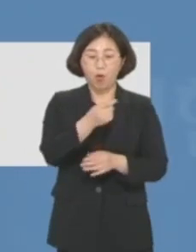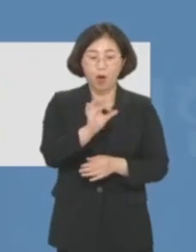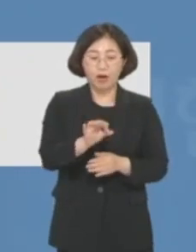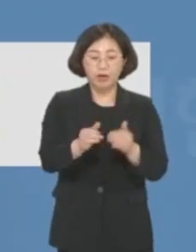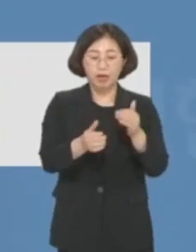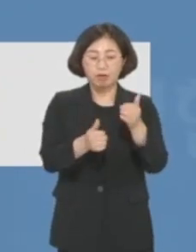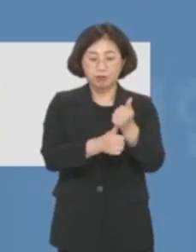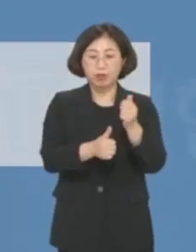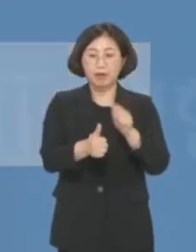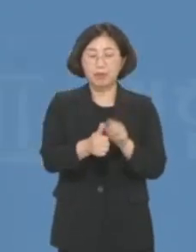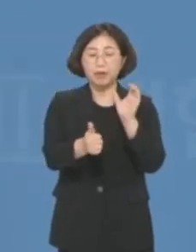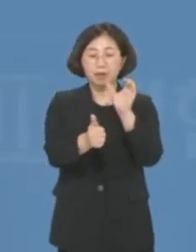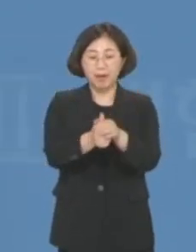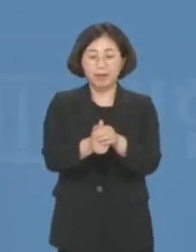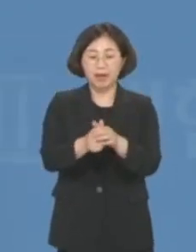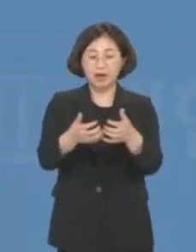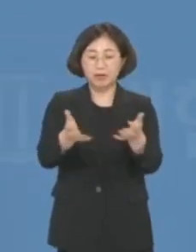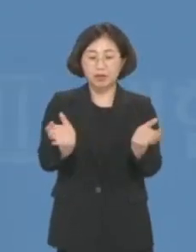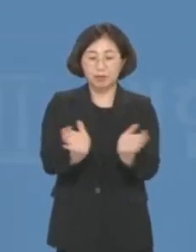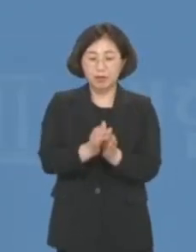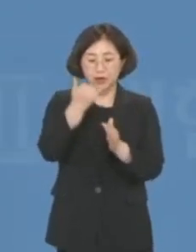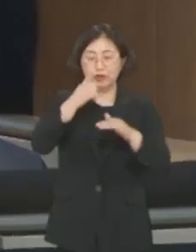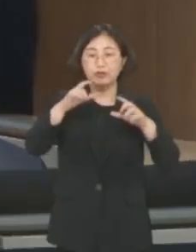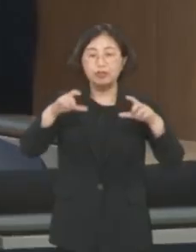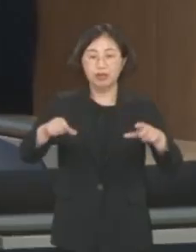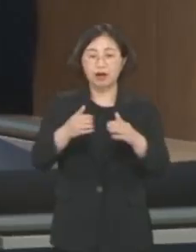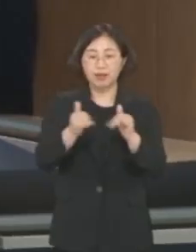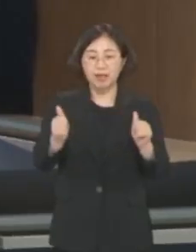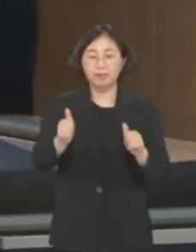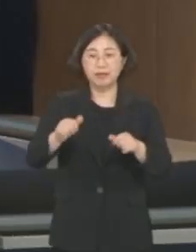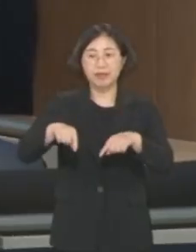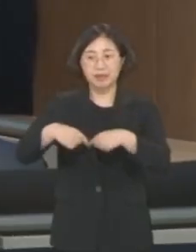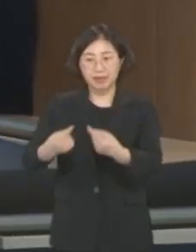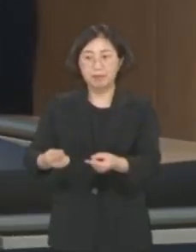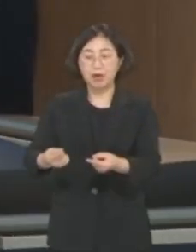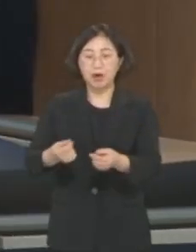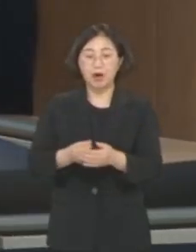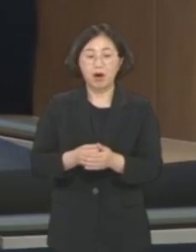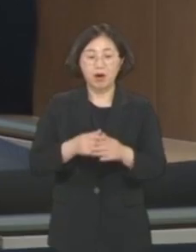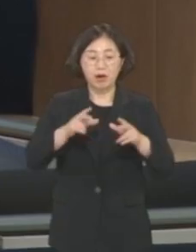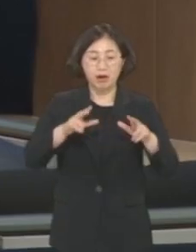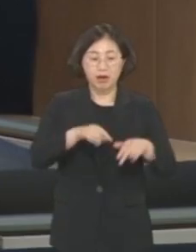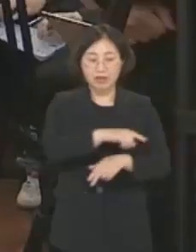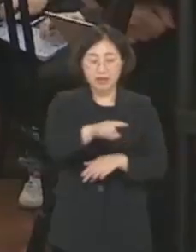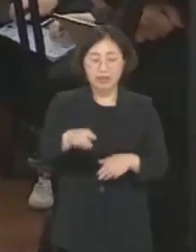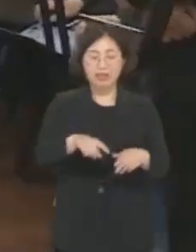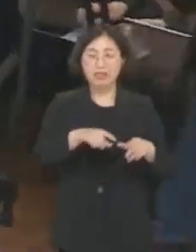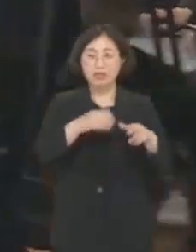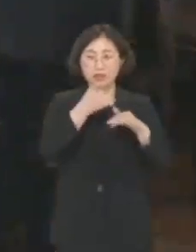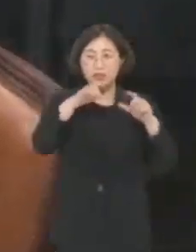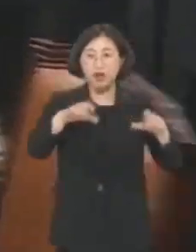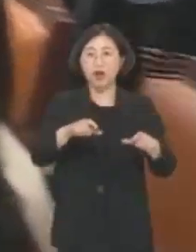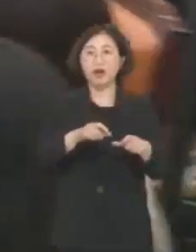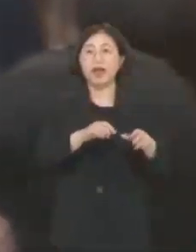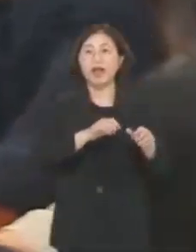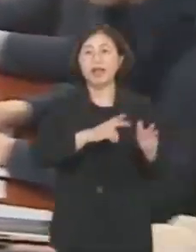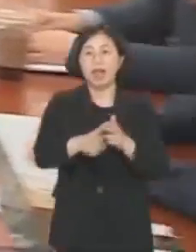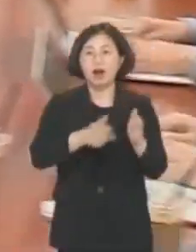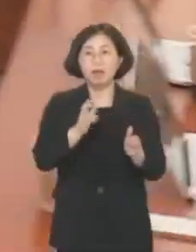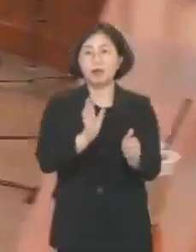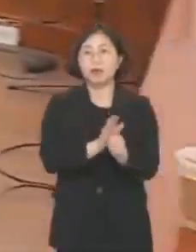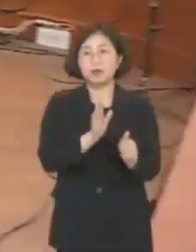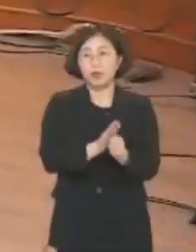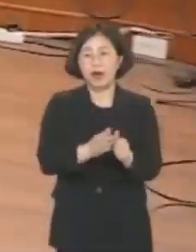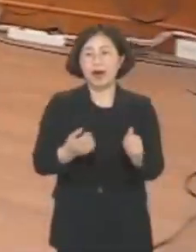원내부대표를 맞는 등 원내 지도부의 충청 인사들이 합류하면서 지역 현안 해결에도 힘이 실릴지 관심입니다